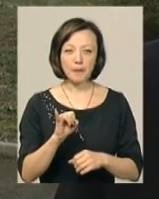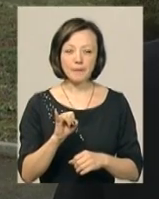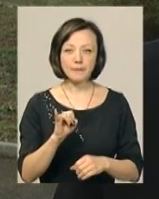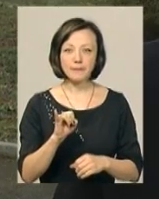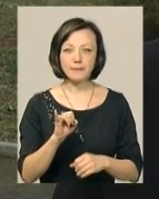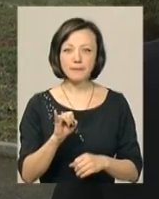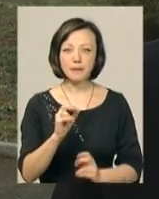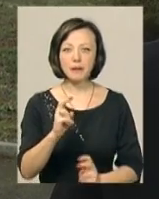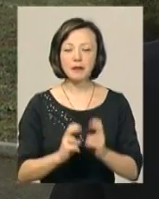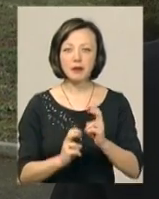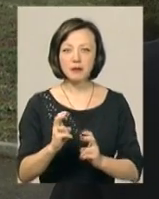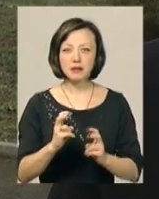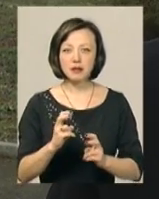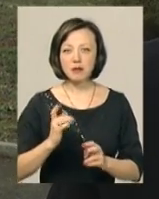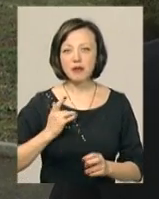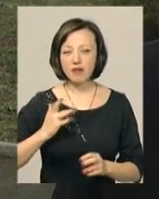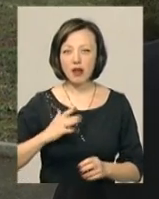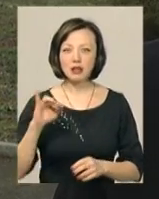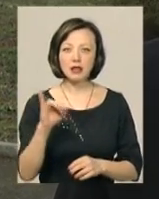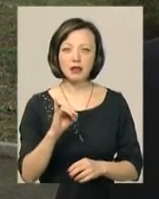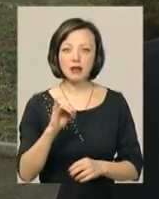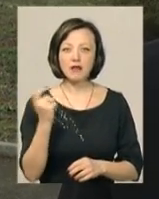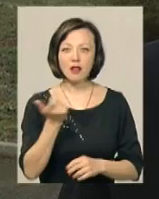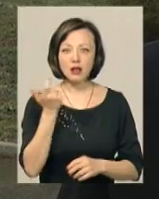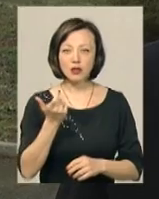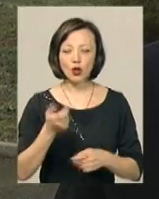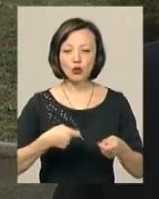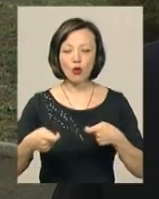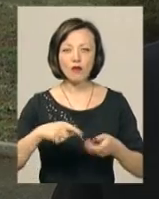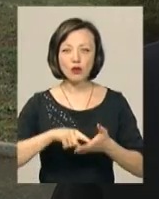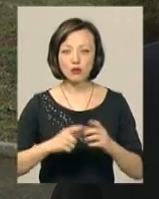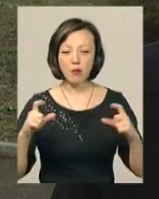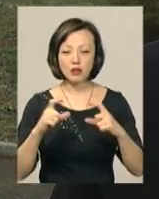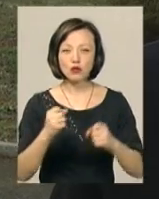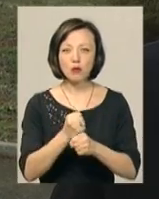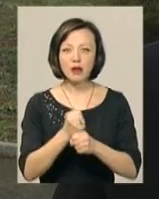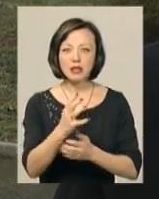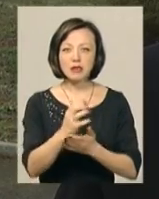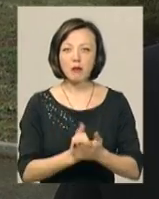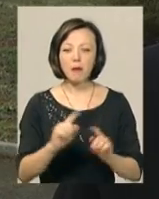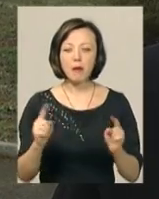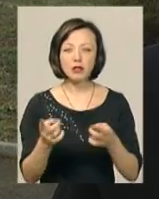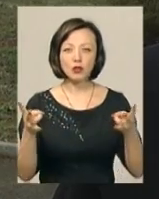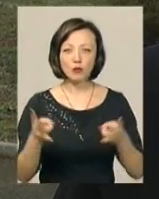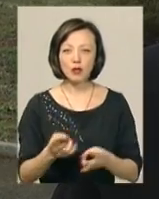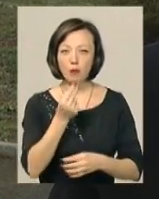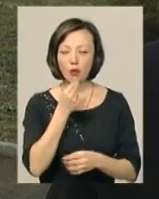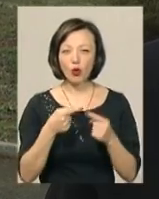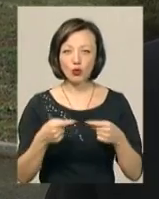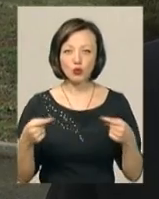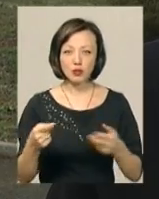власники приватні і власники торгових точок, магазинів зробили запас першої необхідних запас